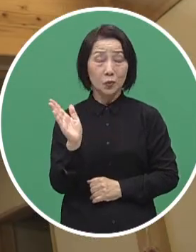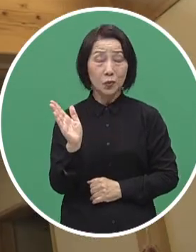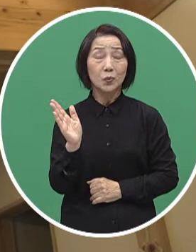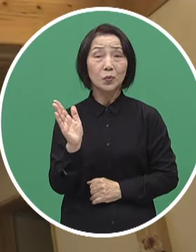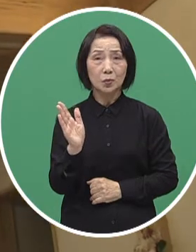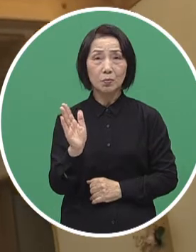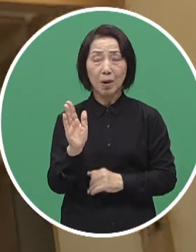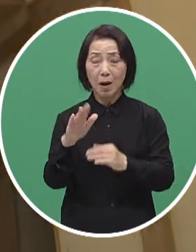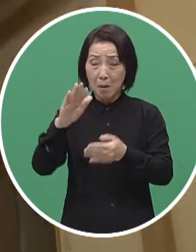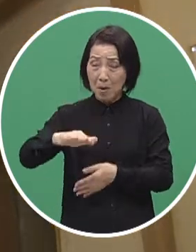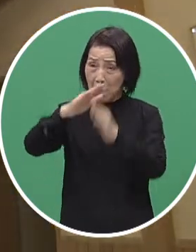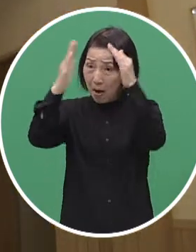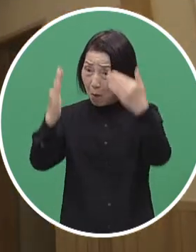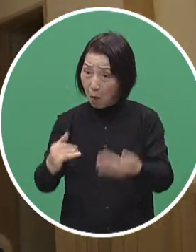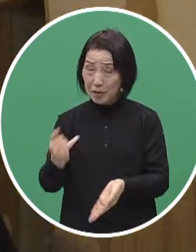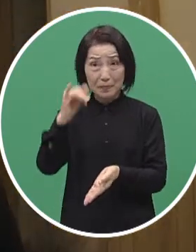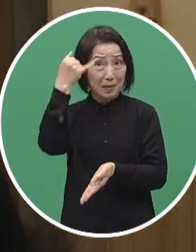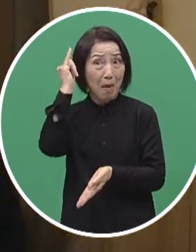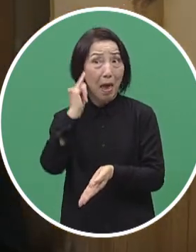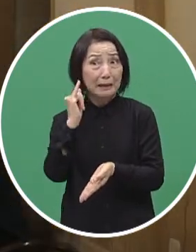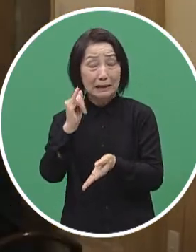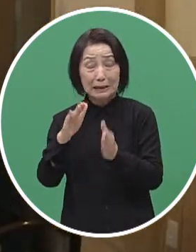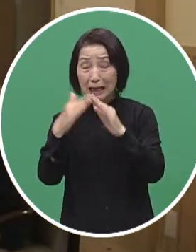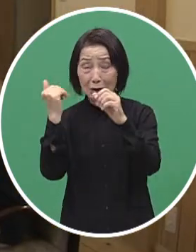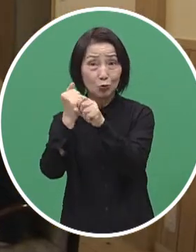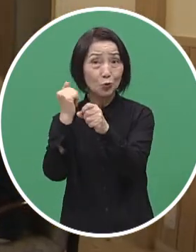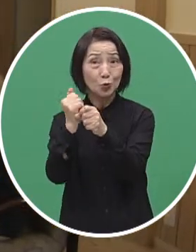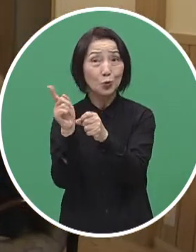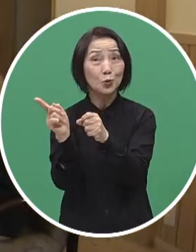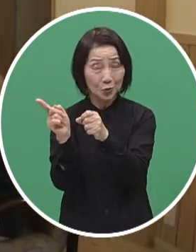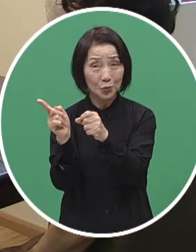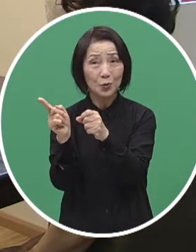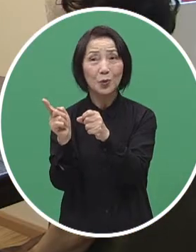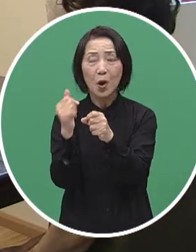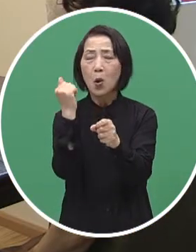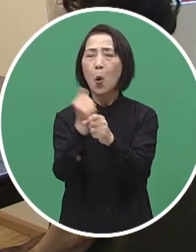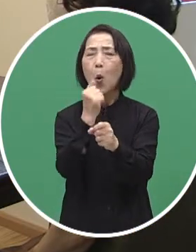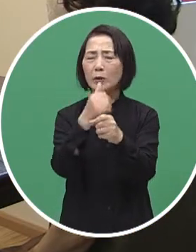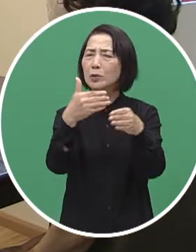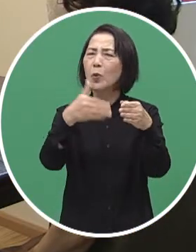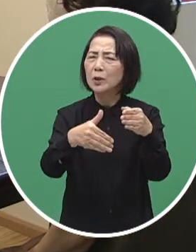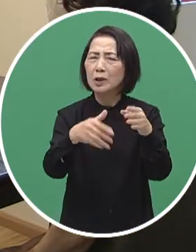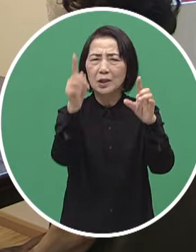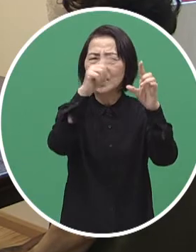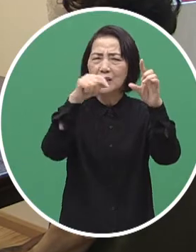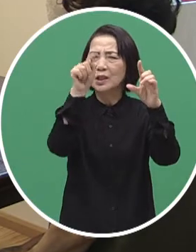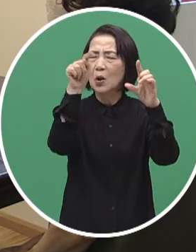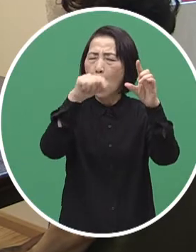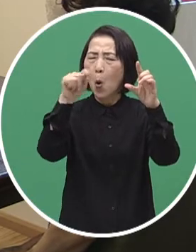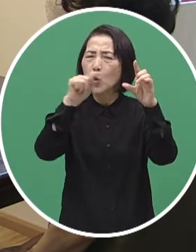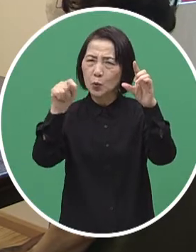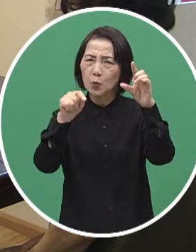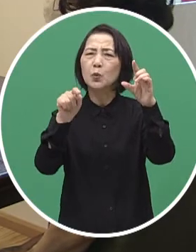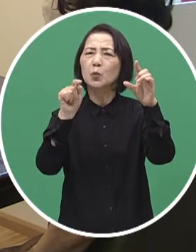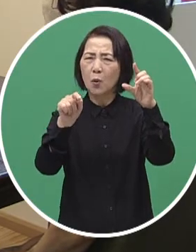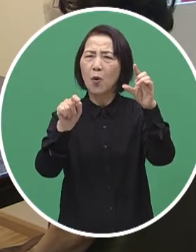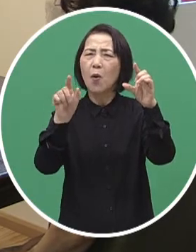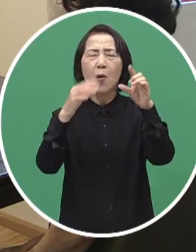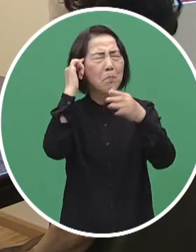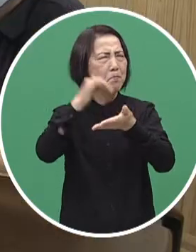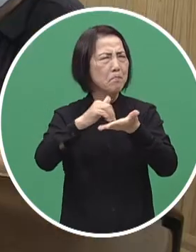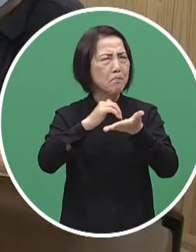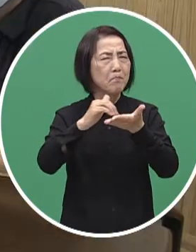設置は魔法瓶みたいなお家を作って工事途中のあの co2とかいろんなのを